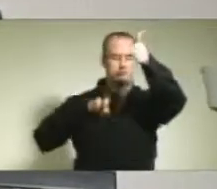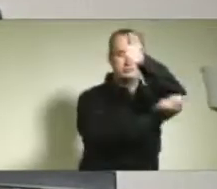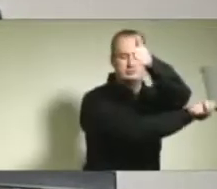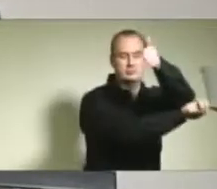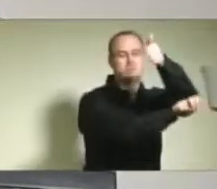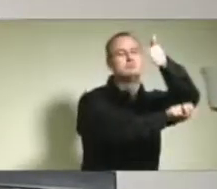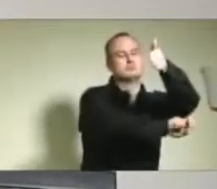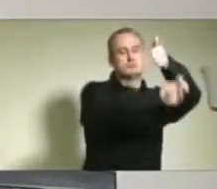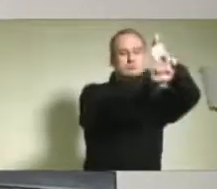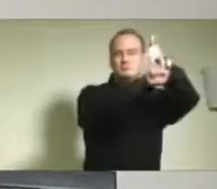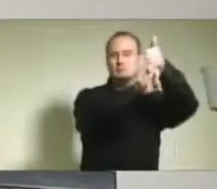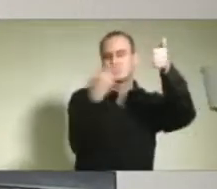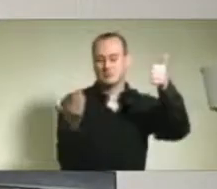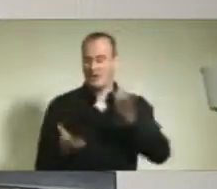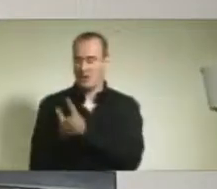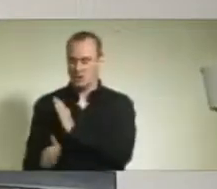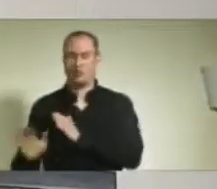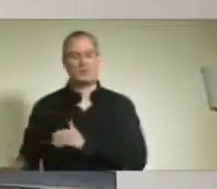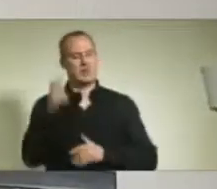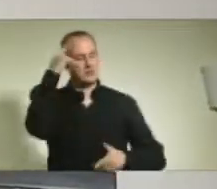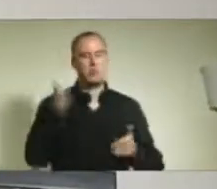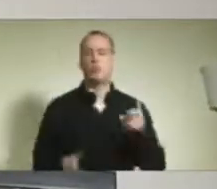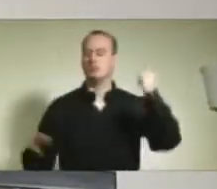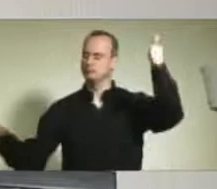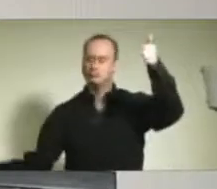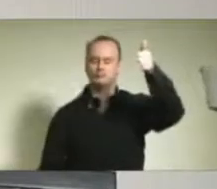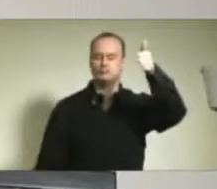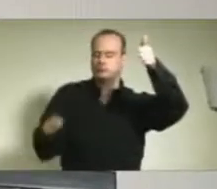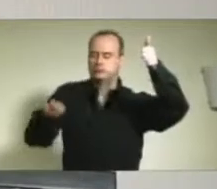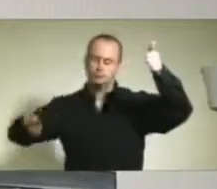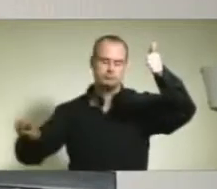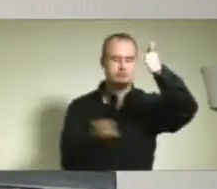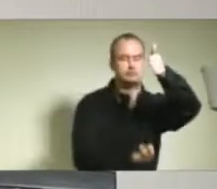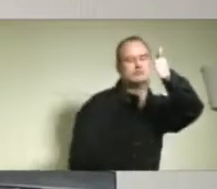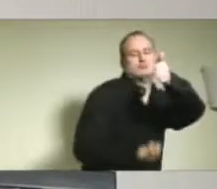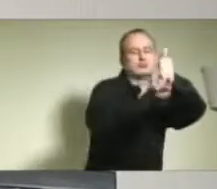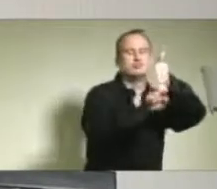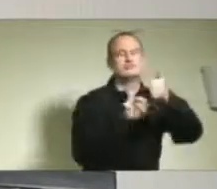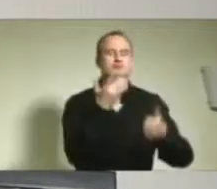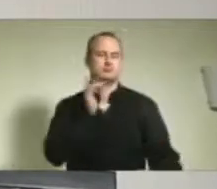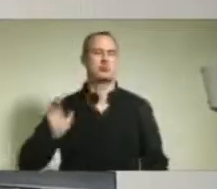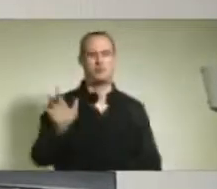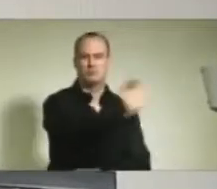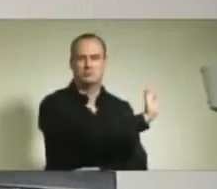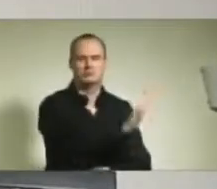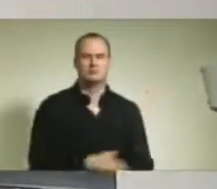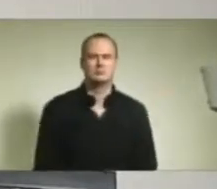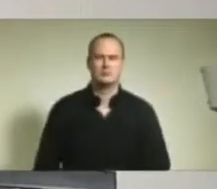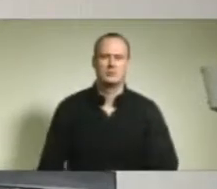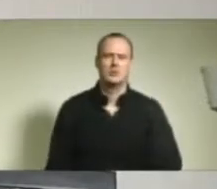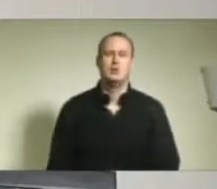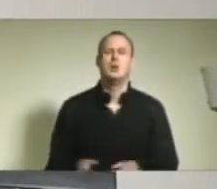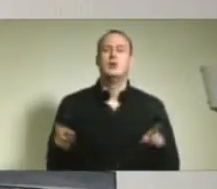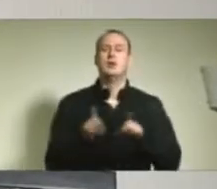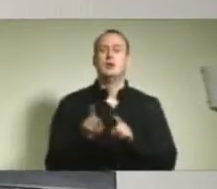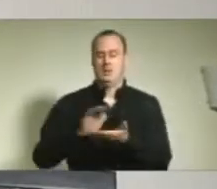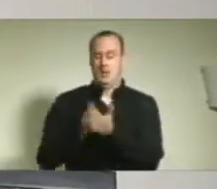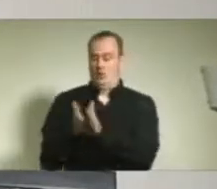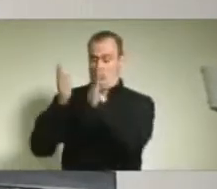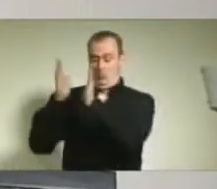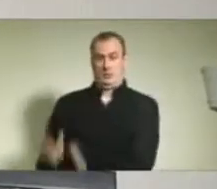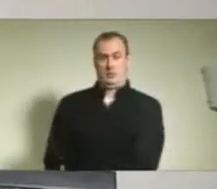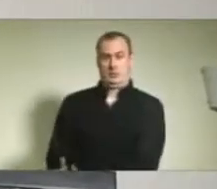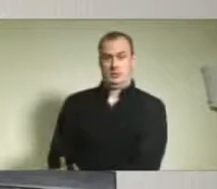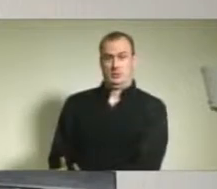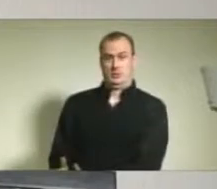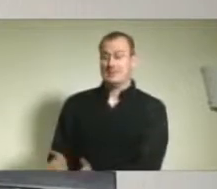gens-là pour faire évoluer les postes. Donc au niveau des salaires, alors les salaires des commerciaux